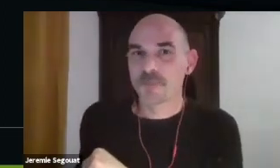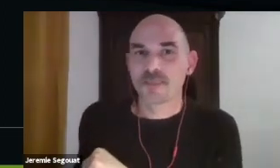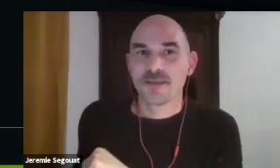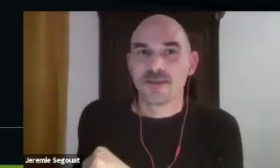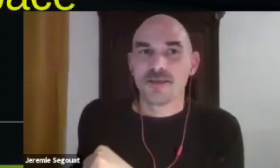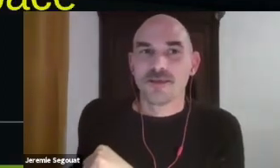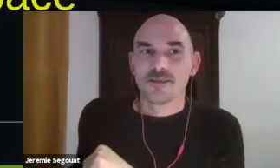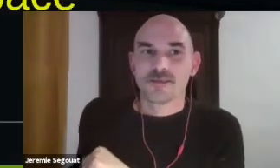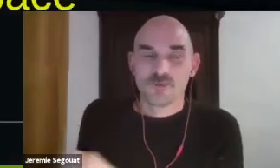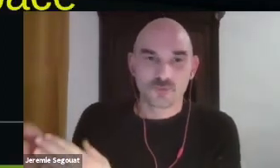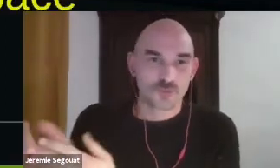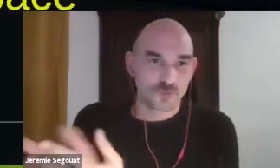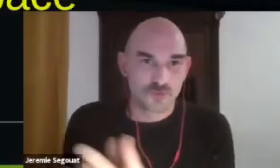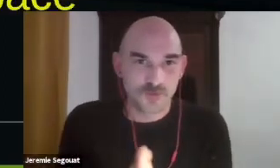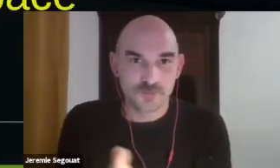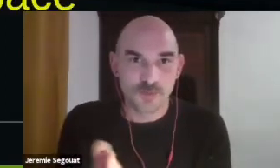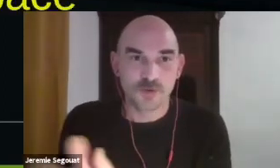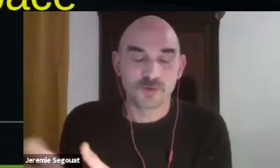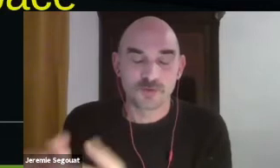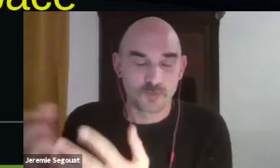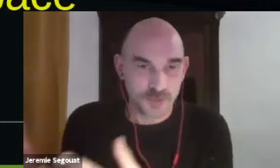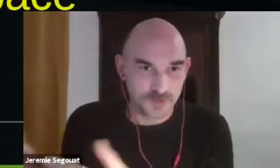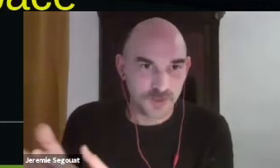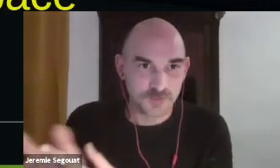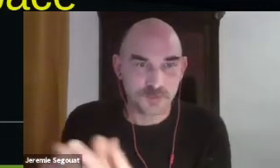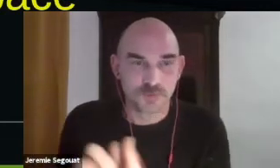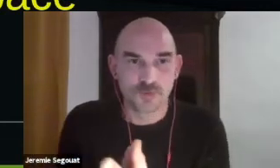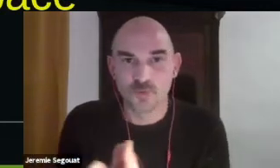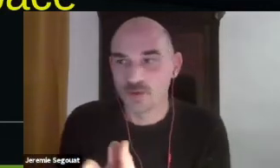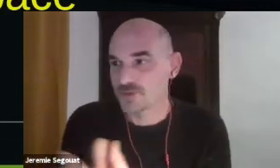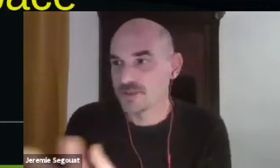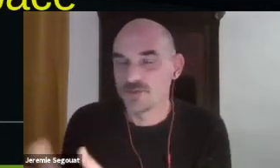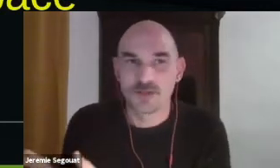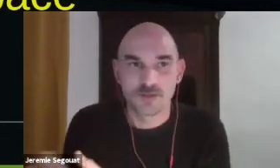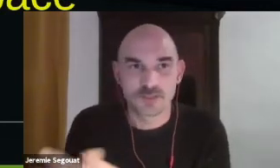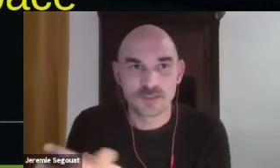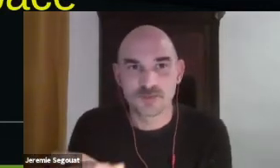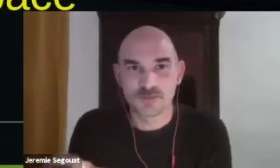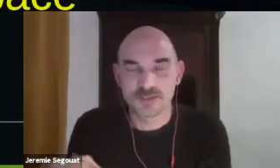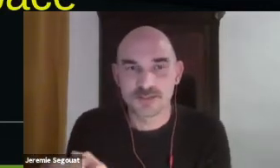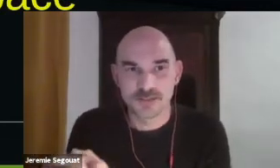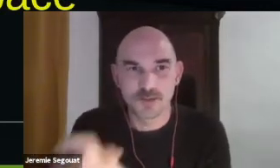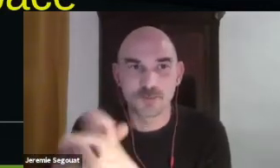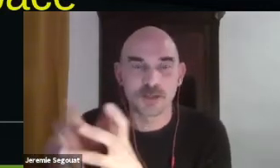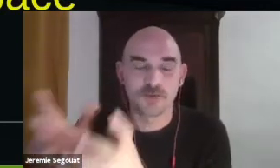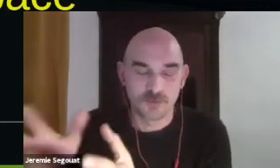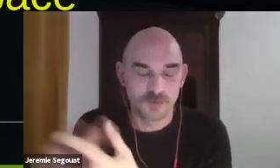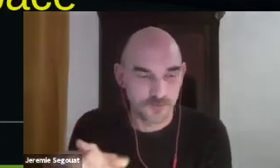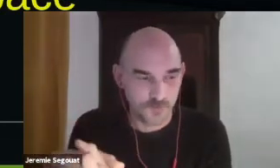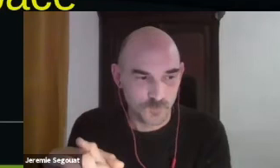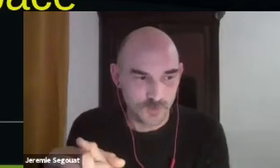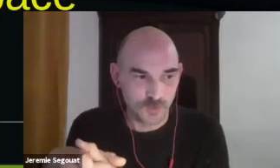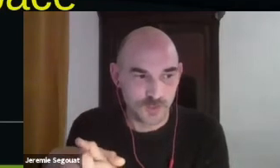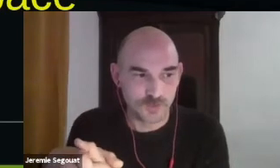donc je vais vous d'abord vous présenter un petit peu en quoi consiste la langue des signes française tactile en parlant